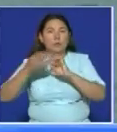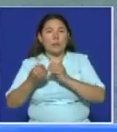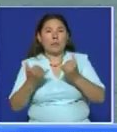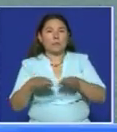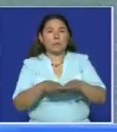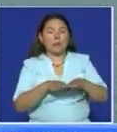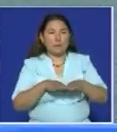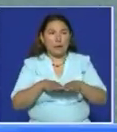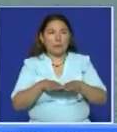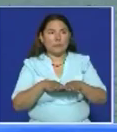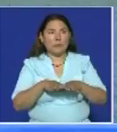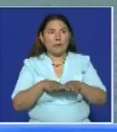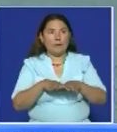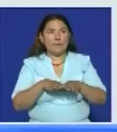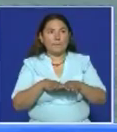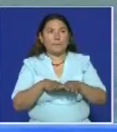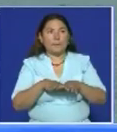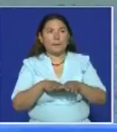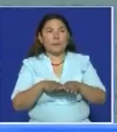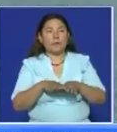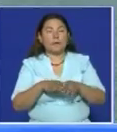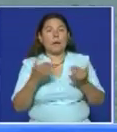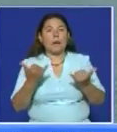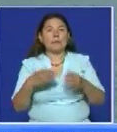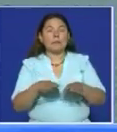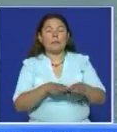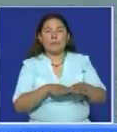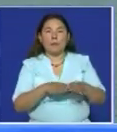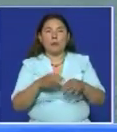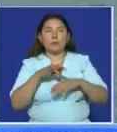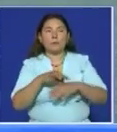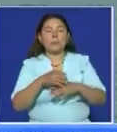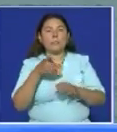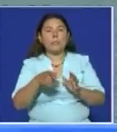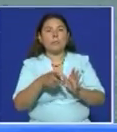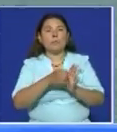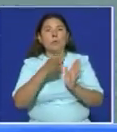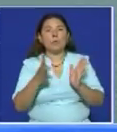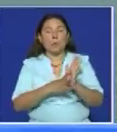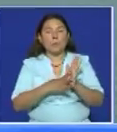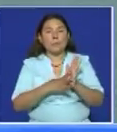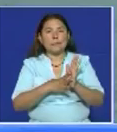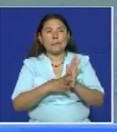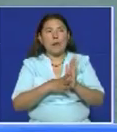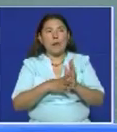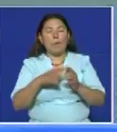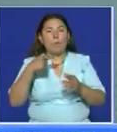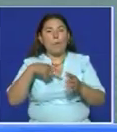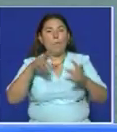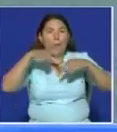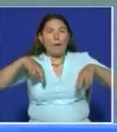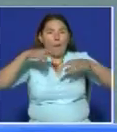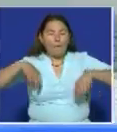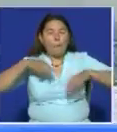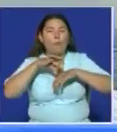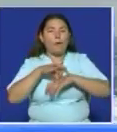таңда басылып жатыр браконьерство. Қазіргі таңда жүріп жатқан 2019 бекіре операция бойынша үлкен жұмыстар